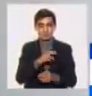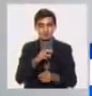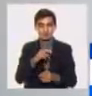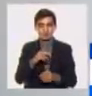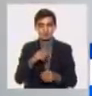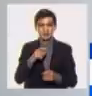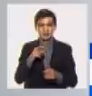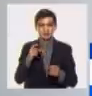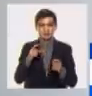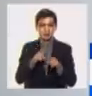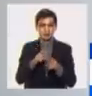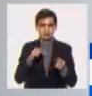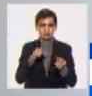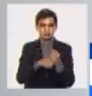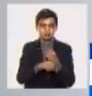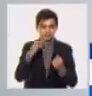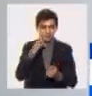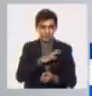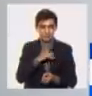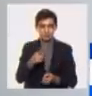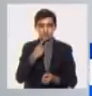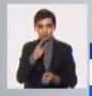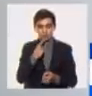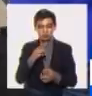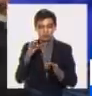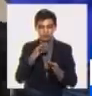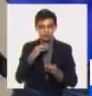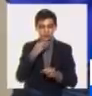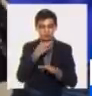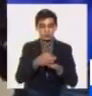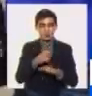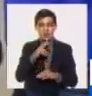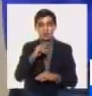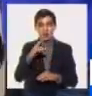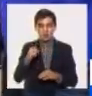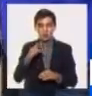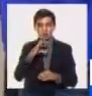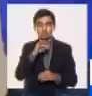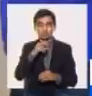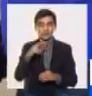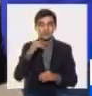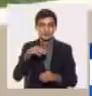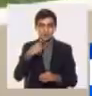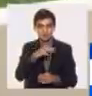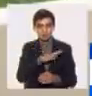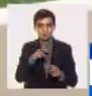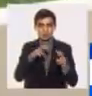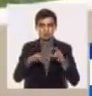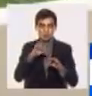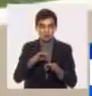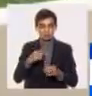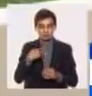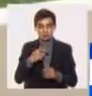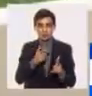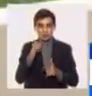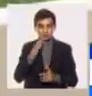процессе сексуального домогательства, вот это очень сложно доказать. Лаура Сундет говорит, что готова продолжать поиски справедливости,